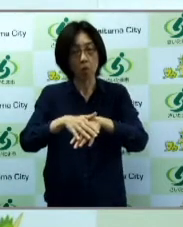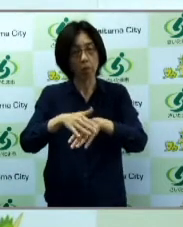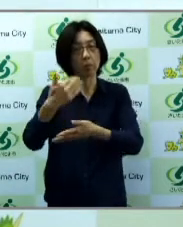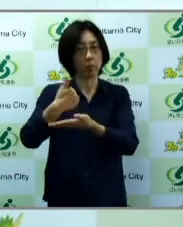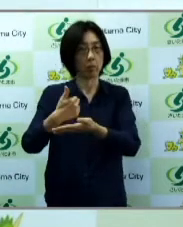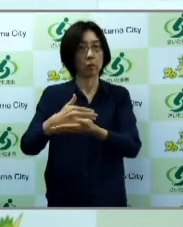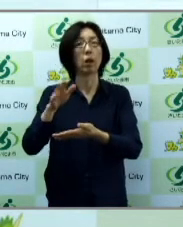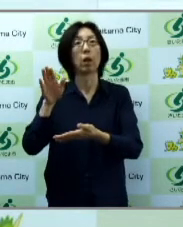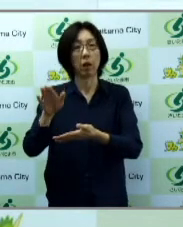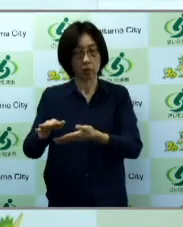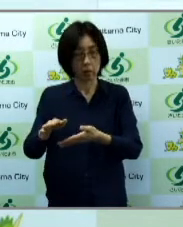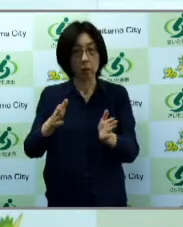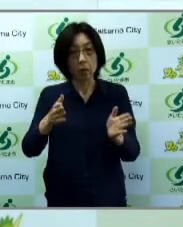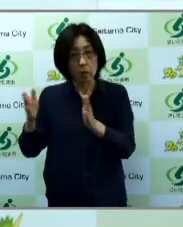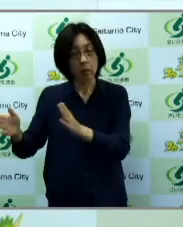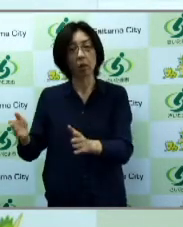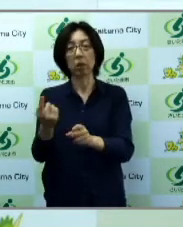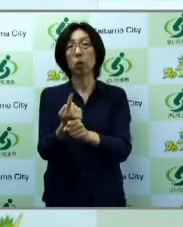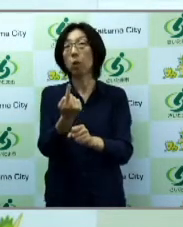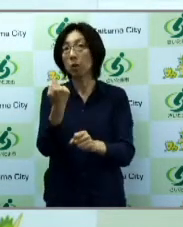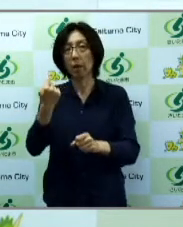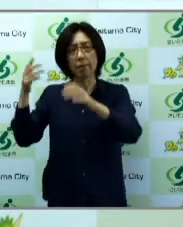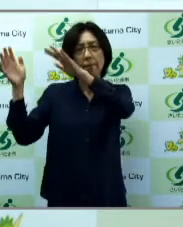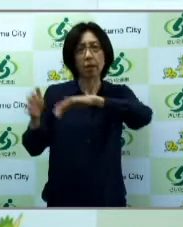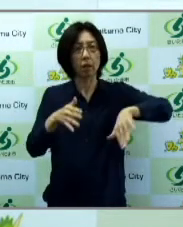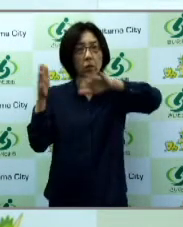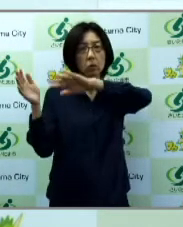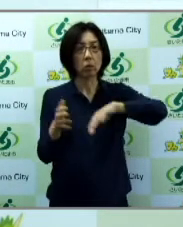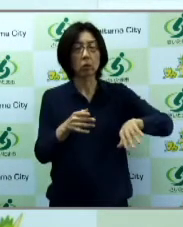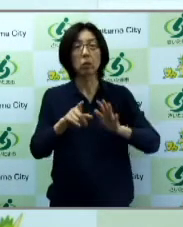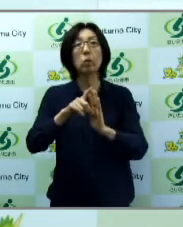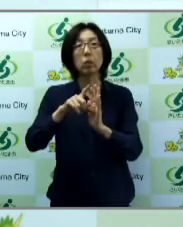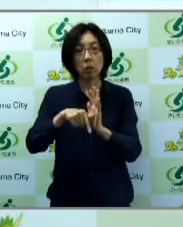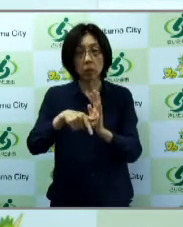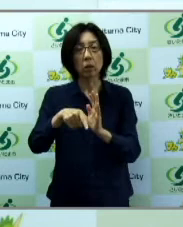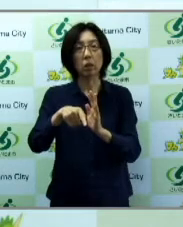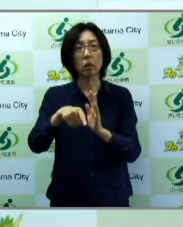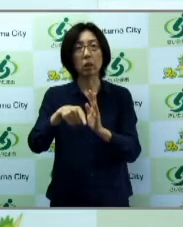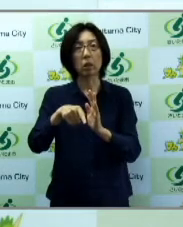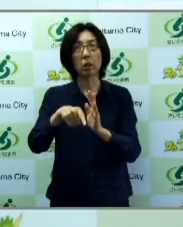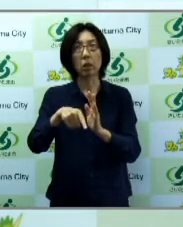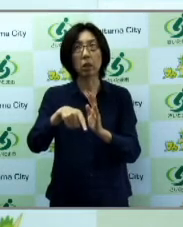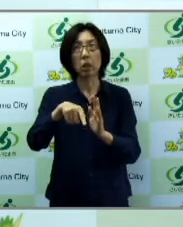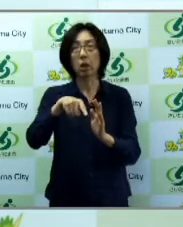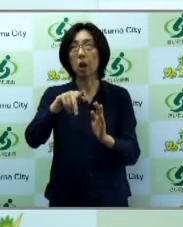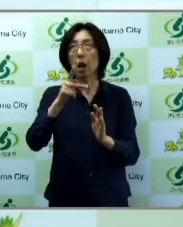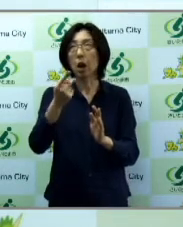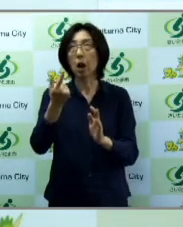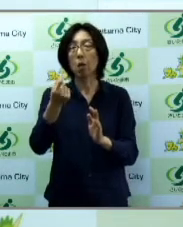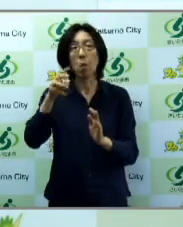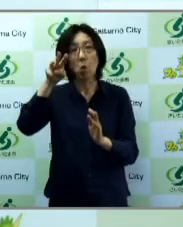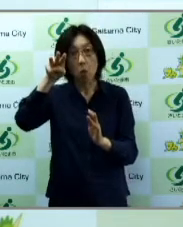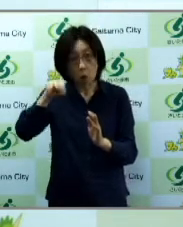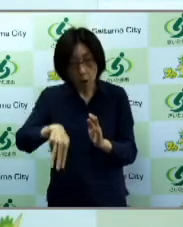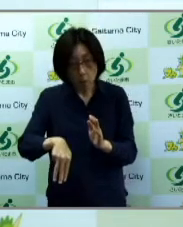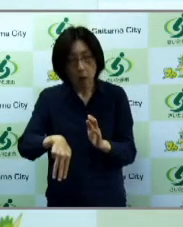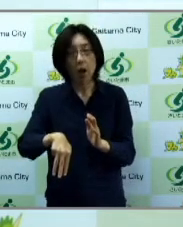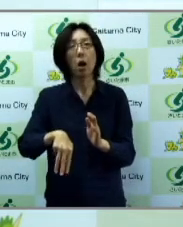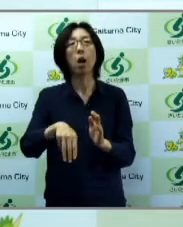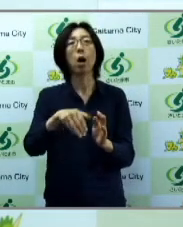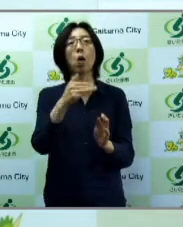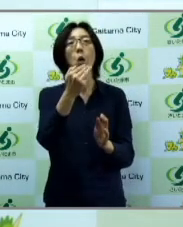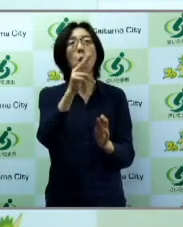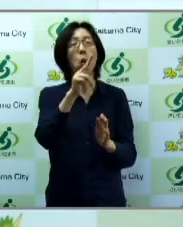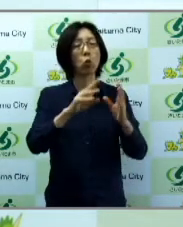台風19号の時に、実際にその、鴨川とか鴻沼川とかですかね、